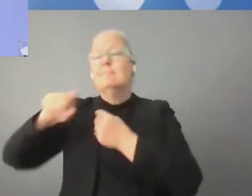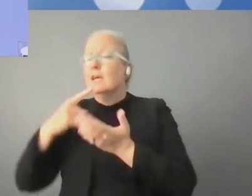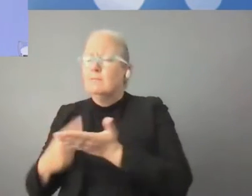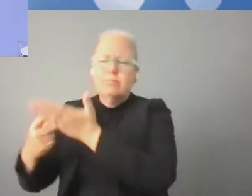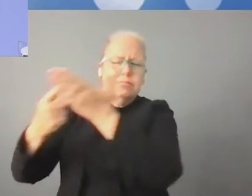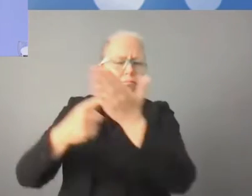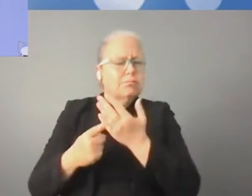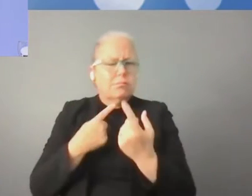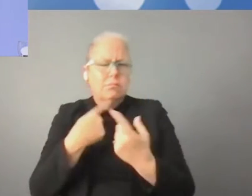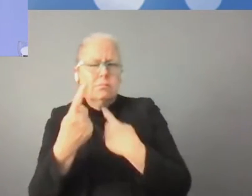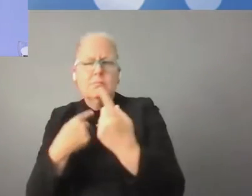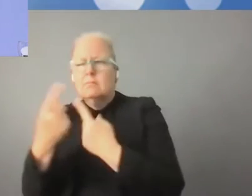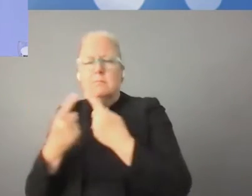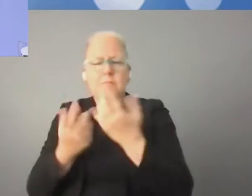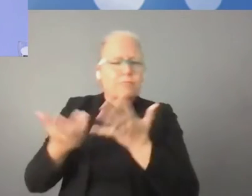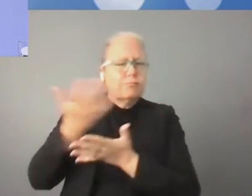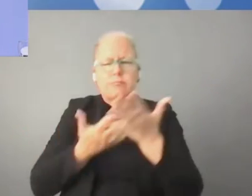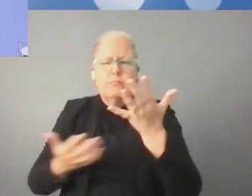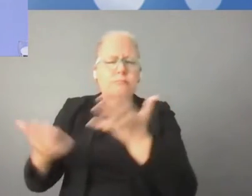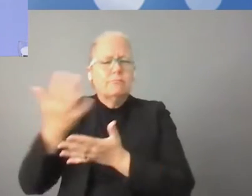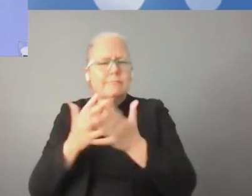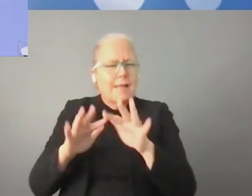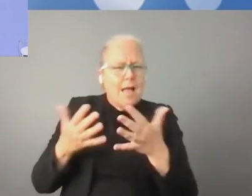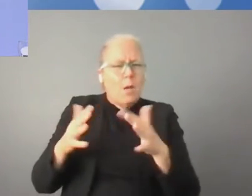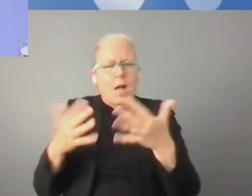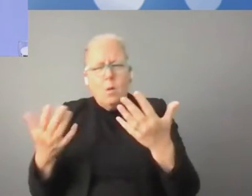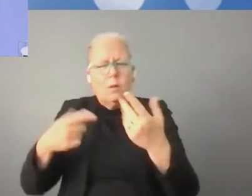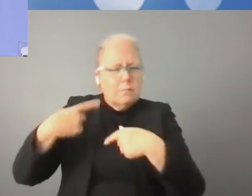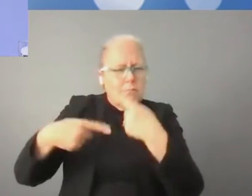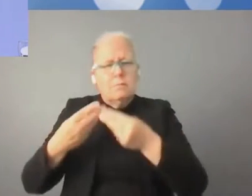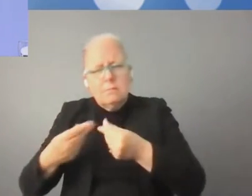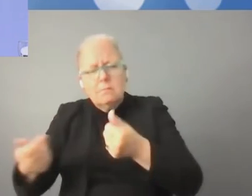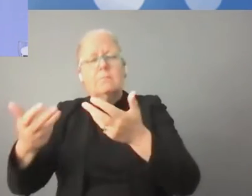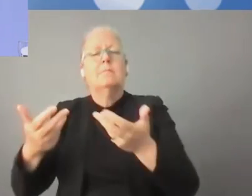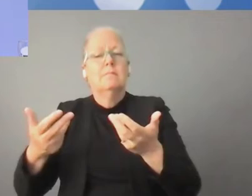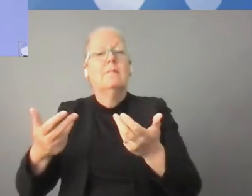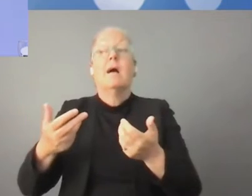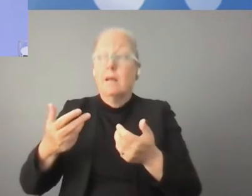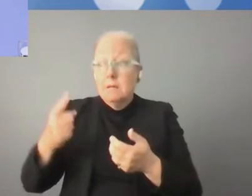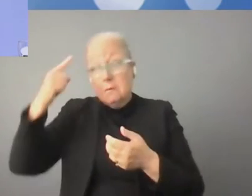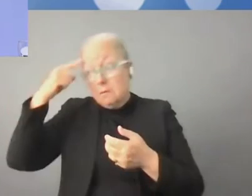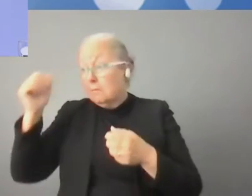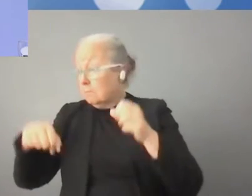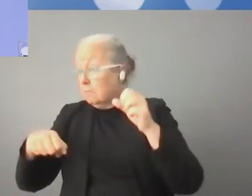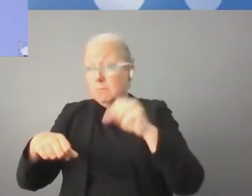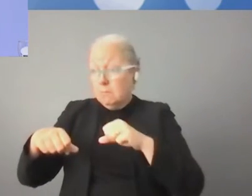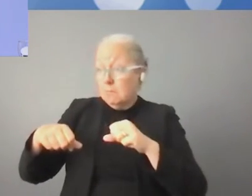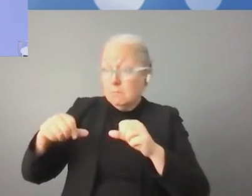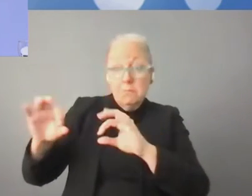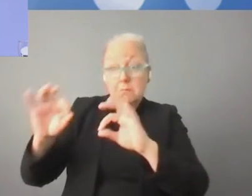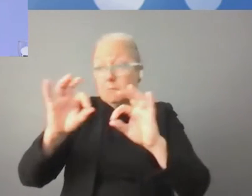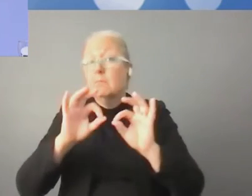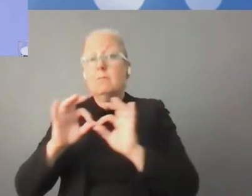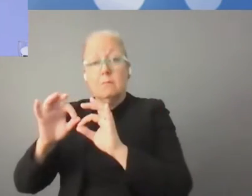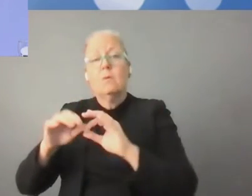хотим создавать платформу дискуссий о новом регулировании, чтобы это могло внедряться,